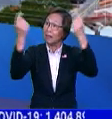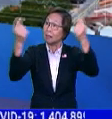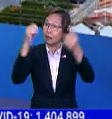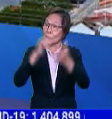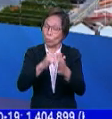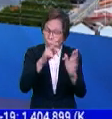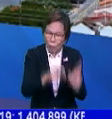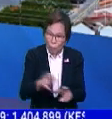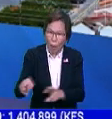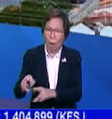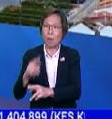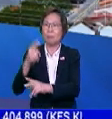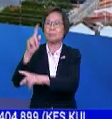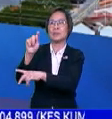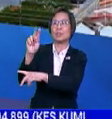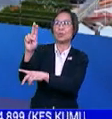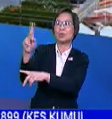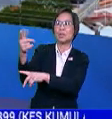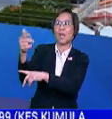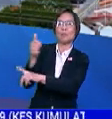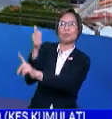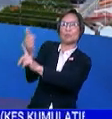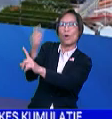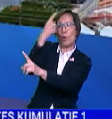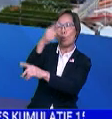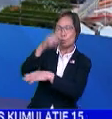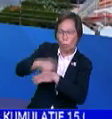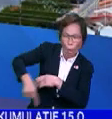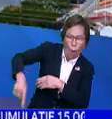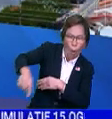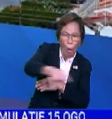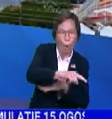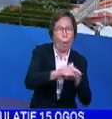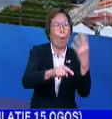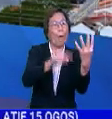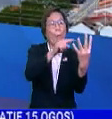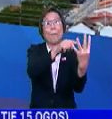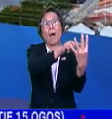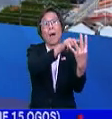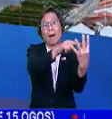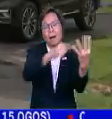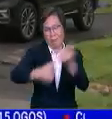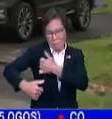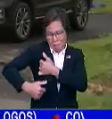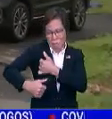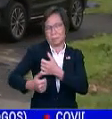adalah perancangan pihak TUDM untuk kesemua anggota yang terlibat.